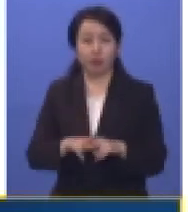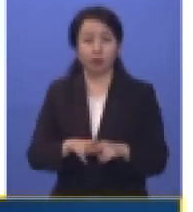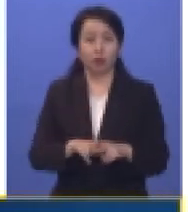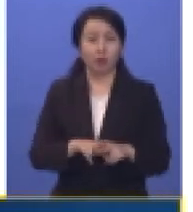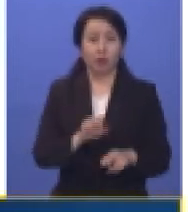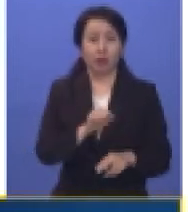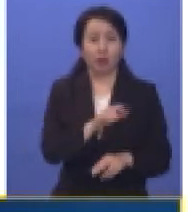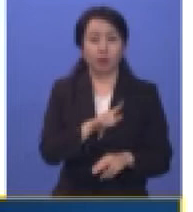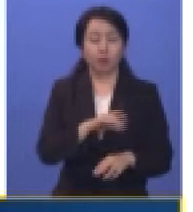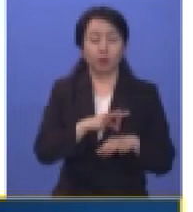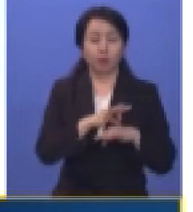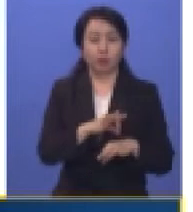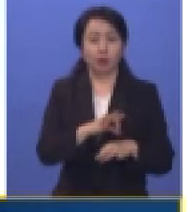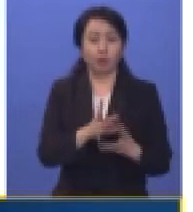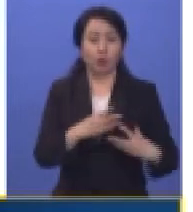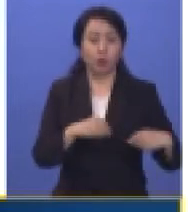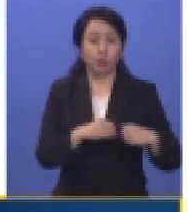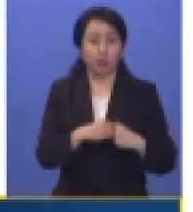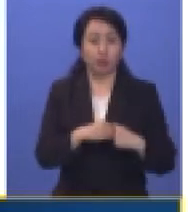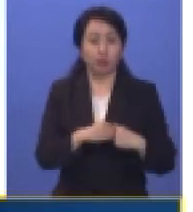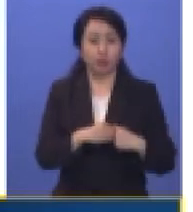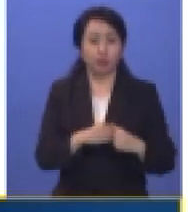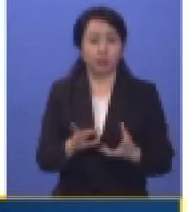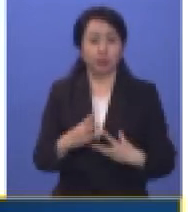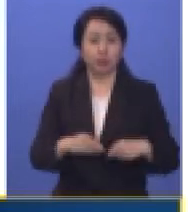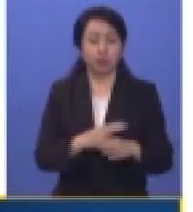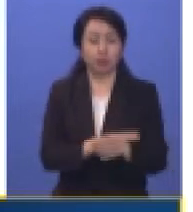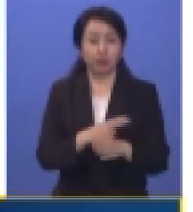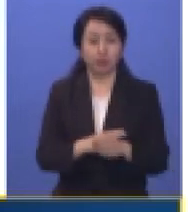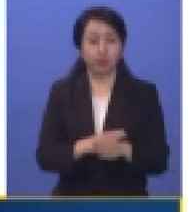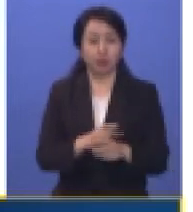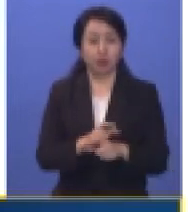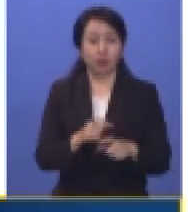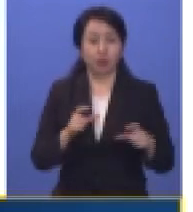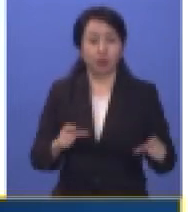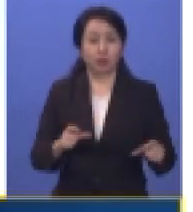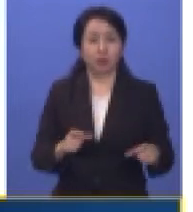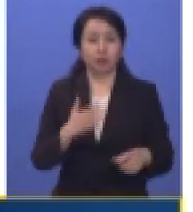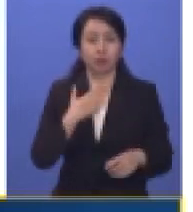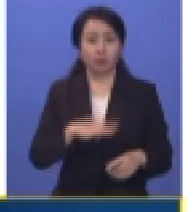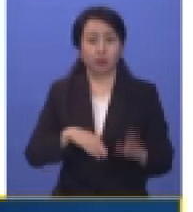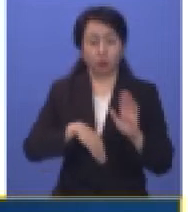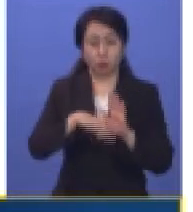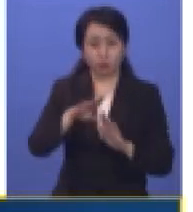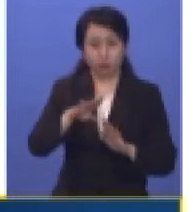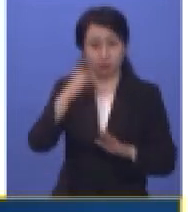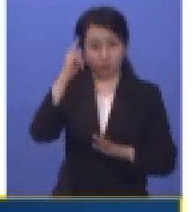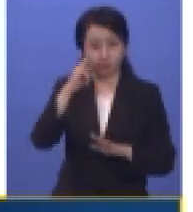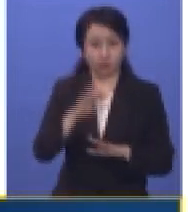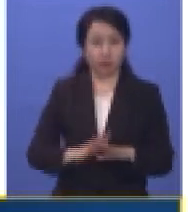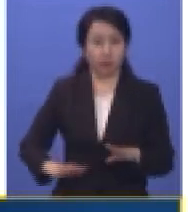«Илыне Азаматр Виэлиген Отбасы» или «Семья, воспитывающая гражданина страны как фактор стабильности и процветания